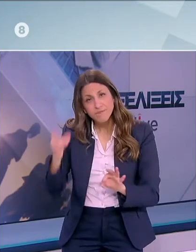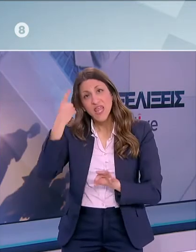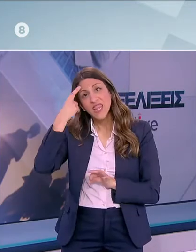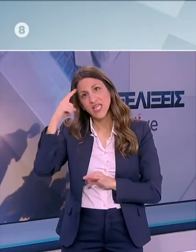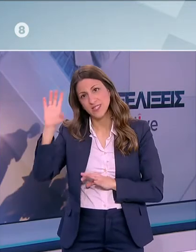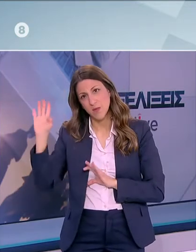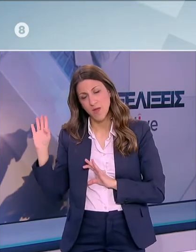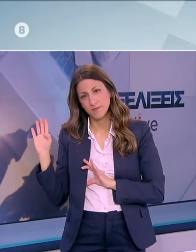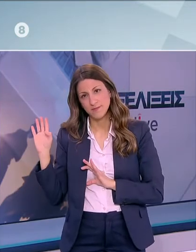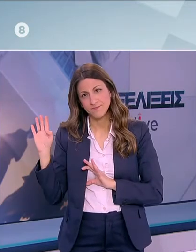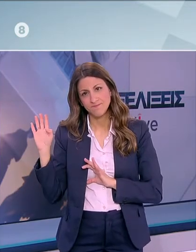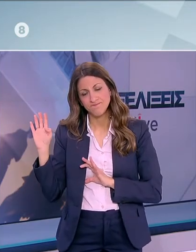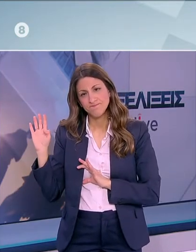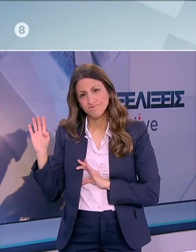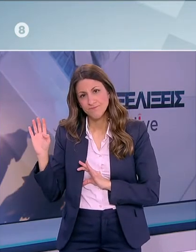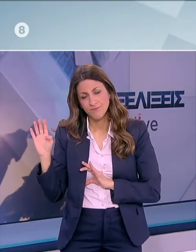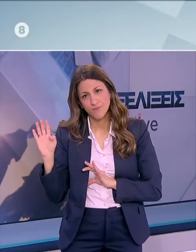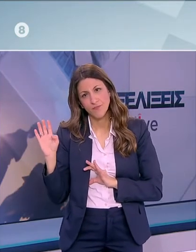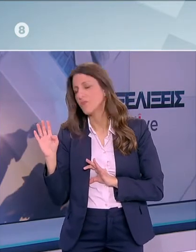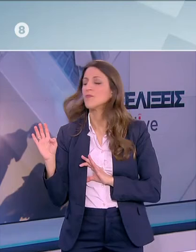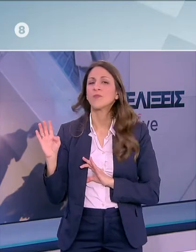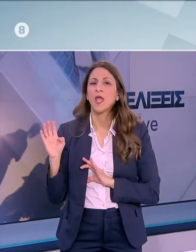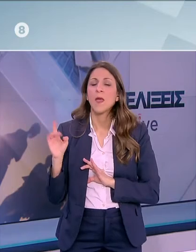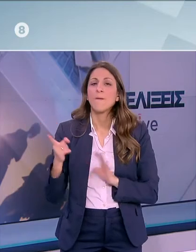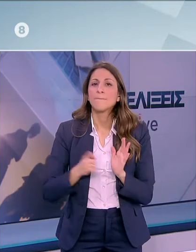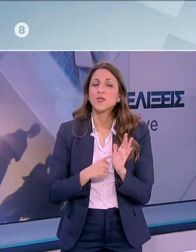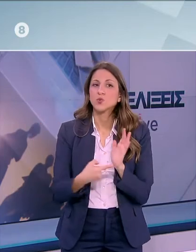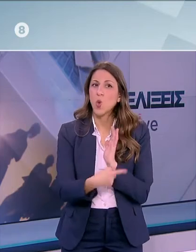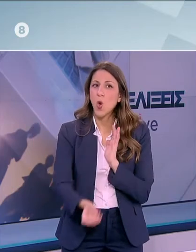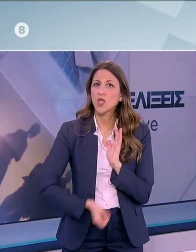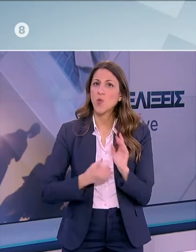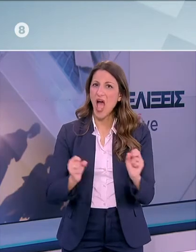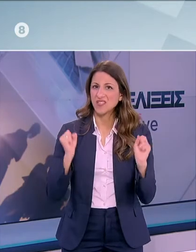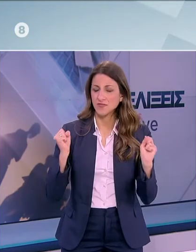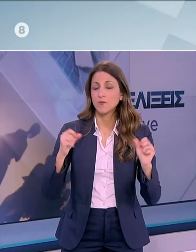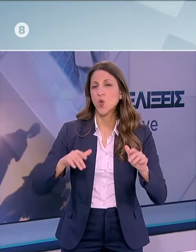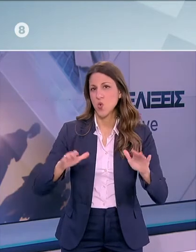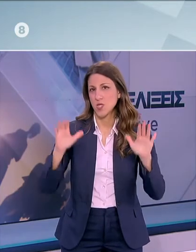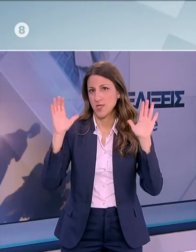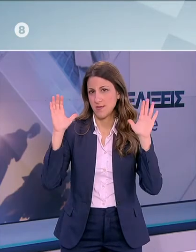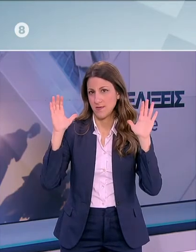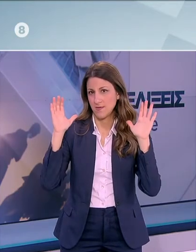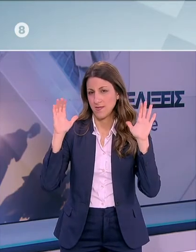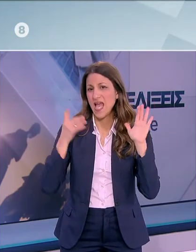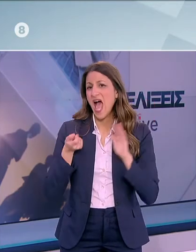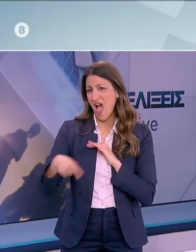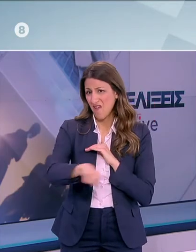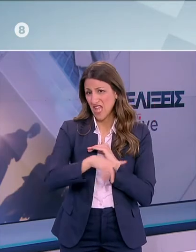είναι ευπρόσδεκτοι στο να κολλήσουν. Δεν θέλουμε να υπάρχει μια ψευδής αίσθηση ασφάλειας, πρώτον, και δεύτερον, αυτό το νούμερο είναι πάρα πολύ